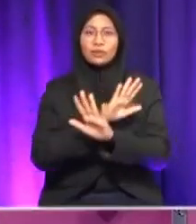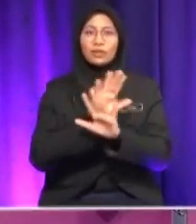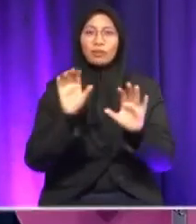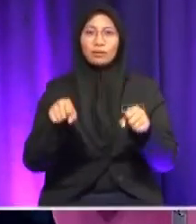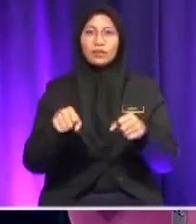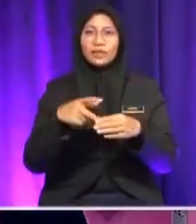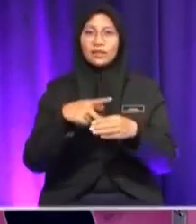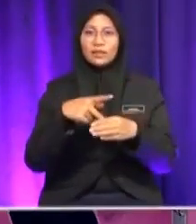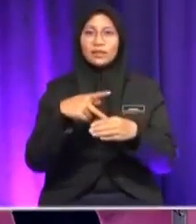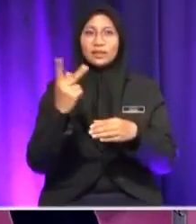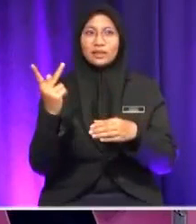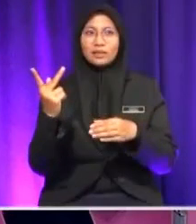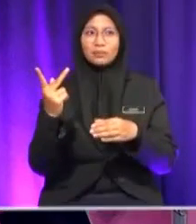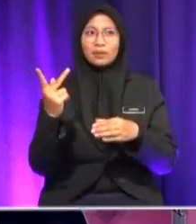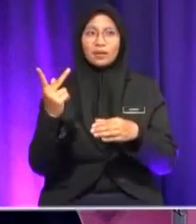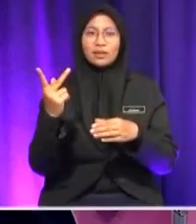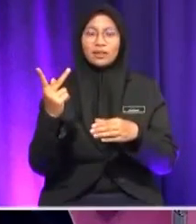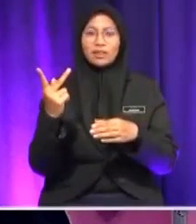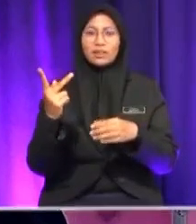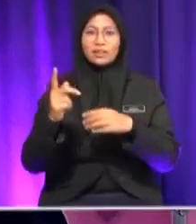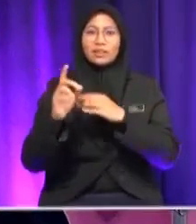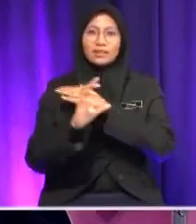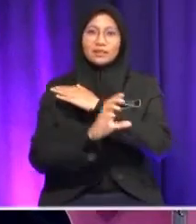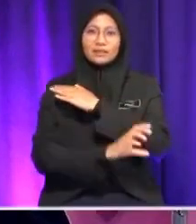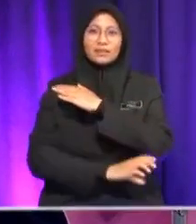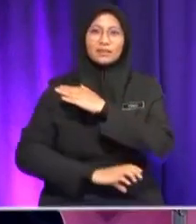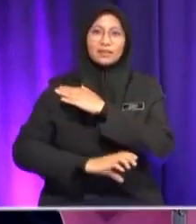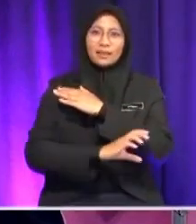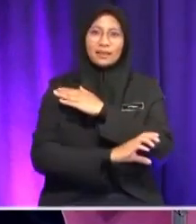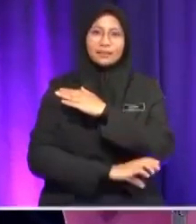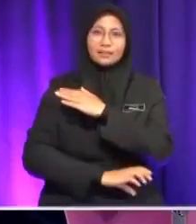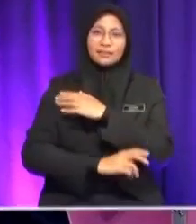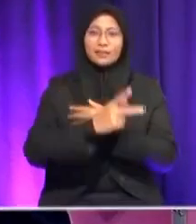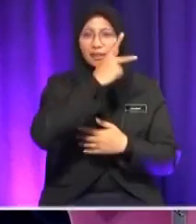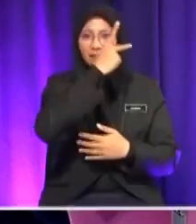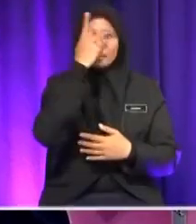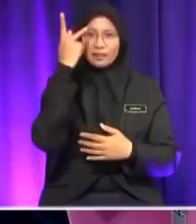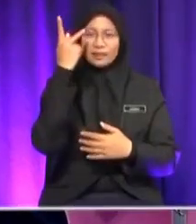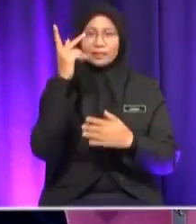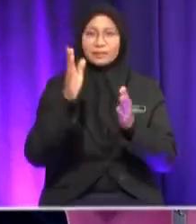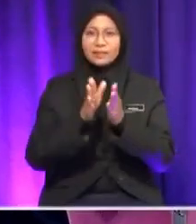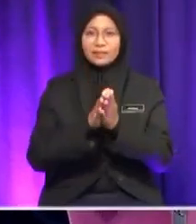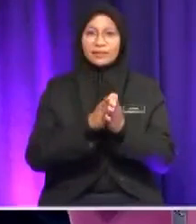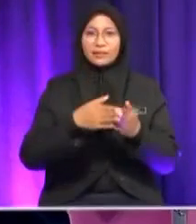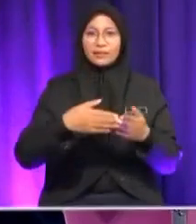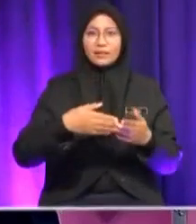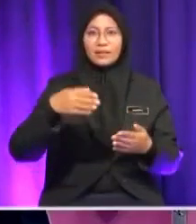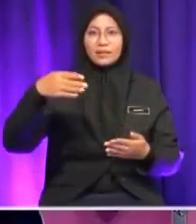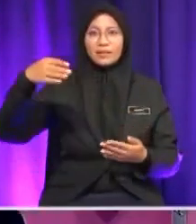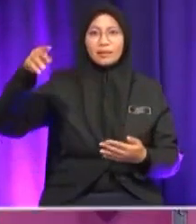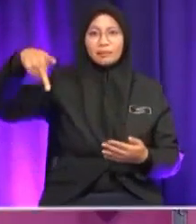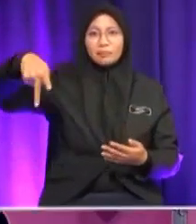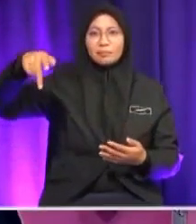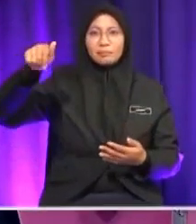negara kita. Pasport kita akan dipegang oleh kerajaan. Nampak tak? Memang